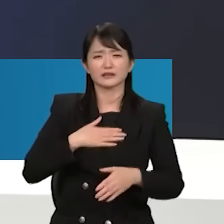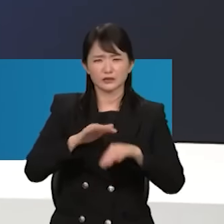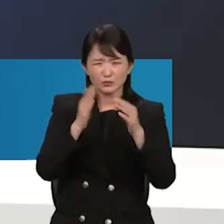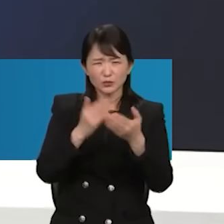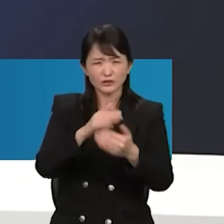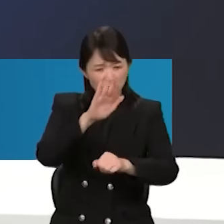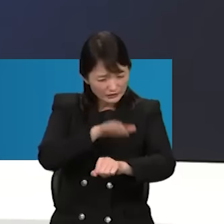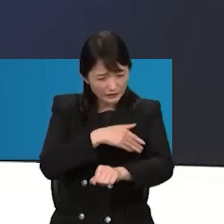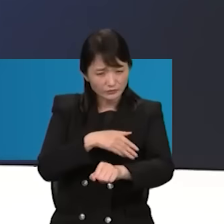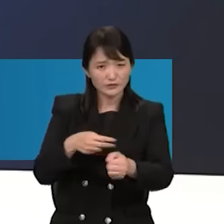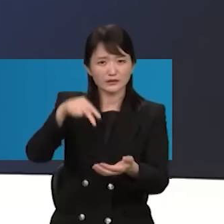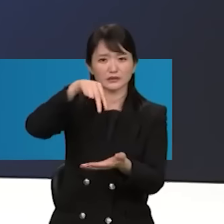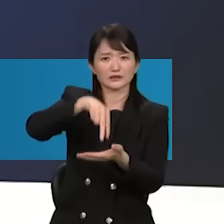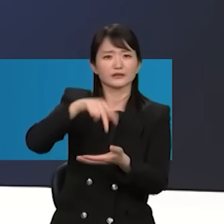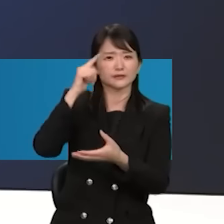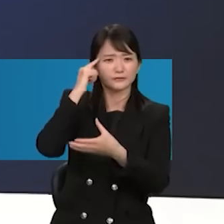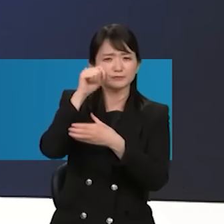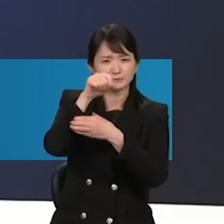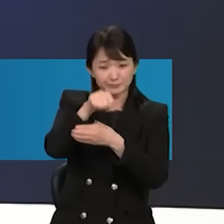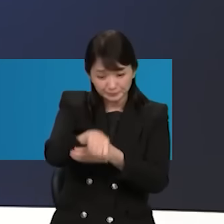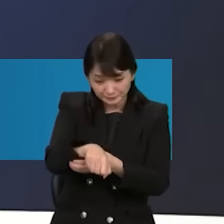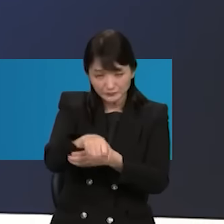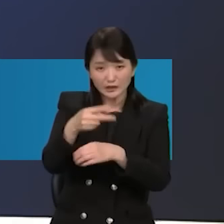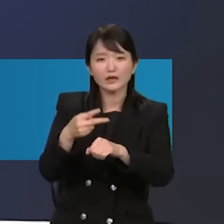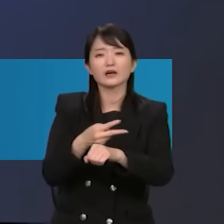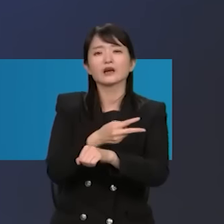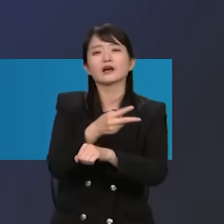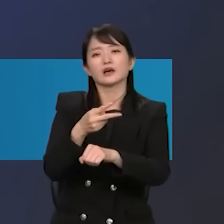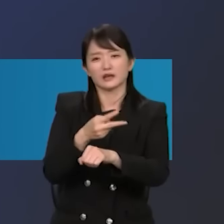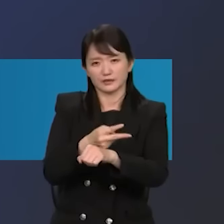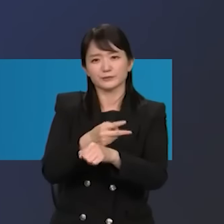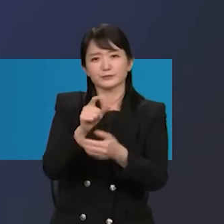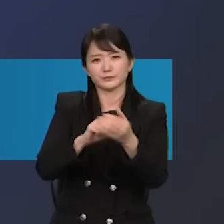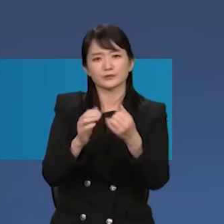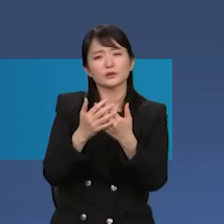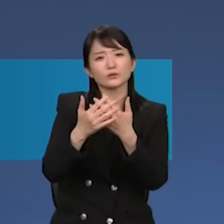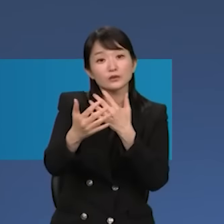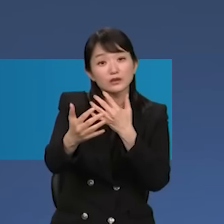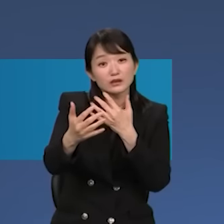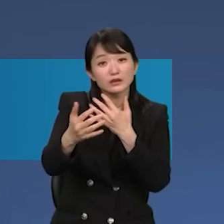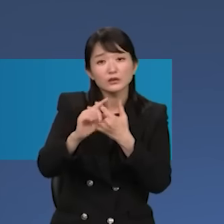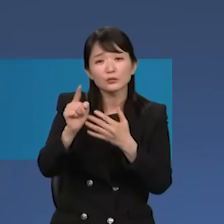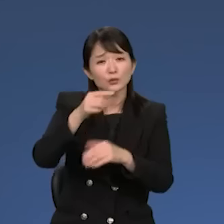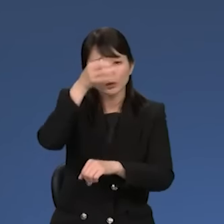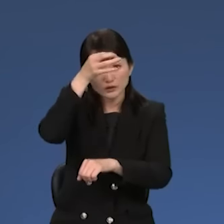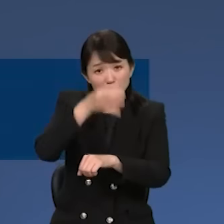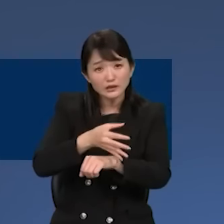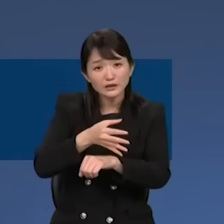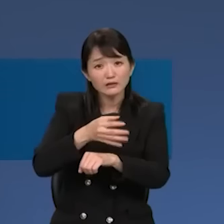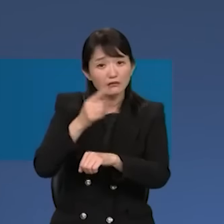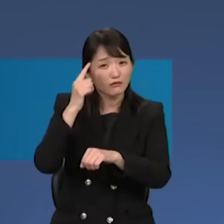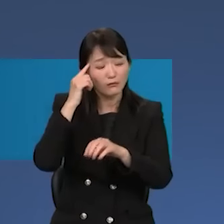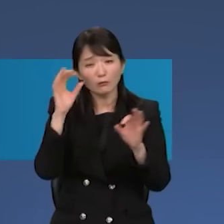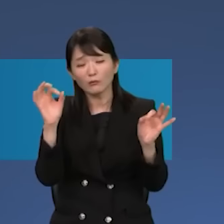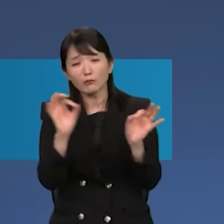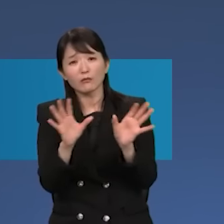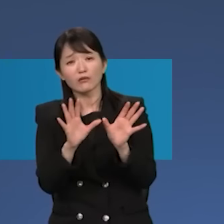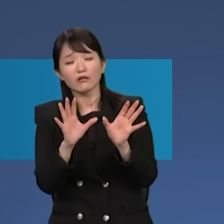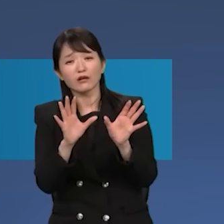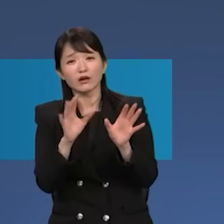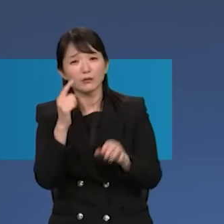일어서서 고개를 숙이긴 했습니다만 2시간 넘게 회견이 이어진 끝에 그럼 대체 뭘 사과하는 건지